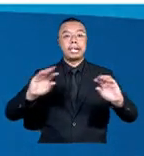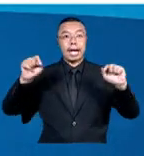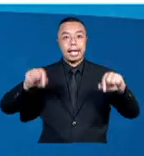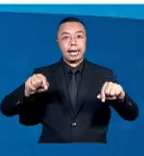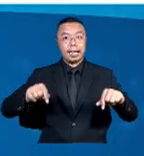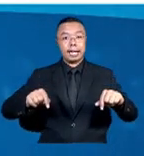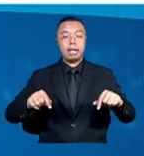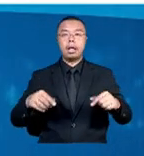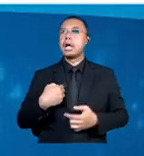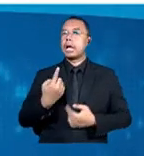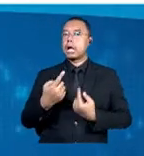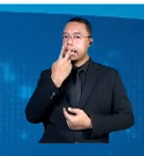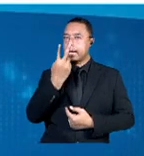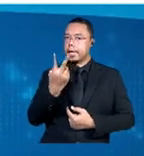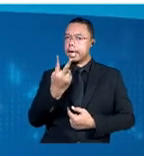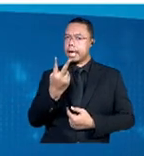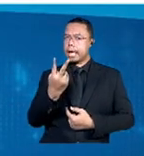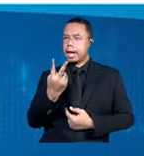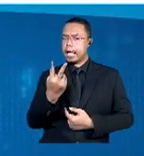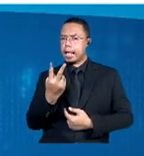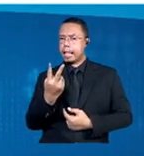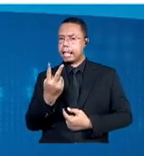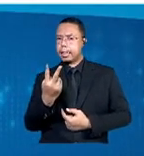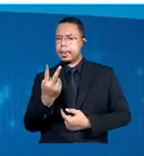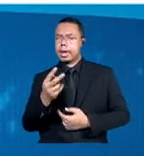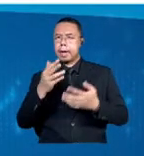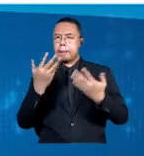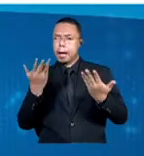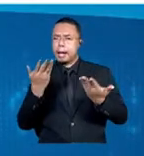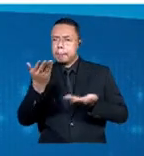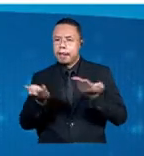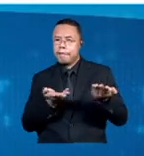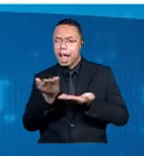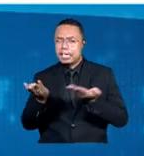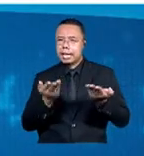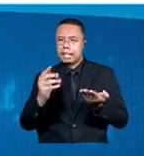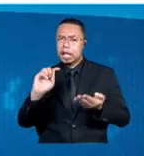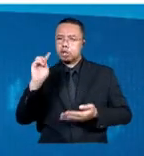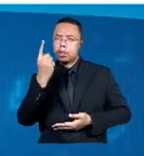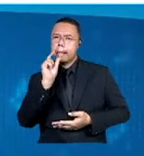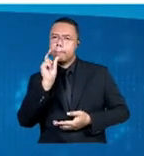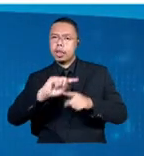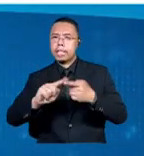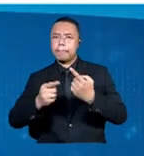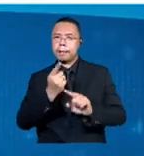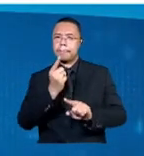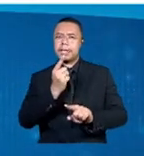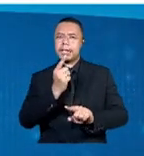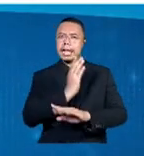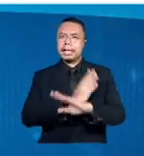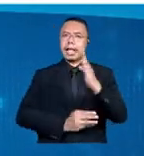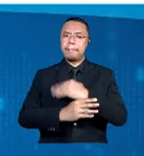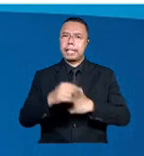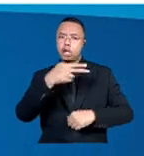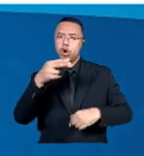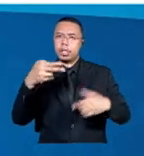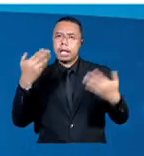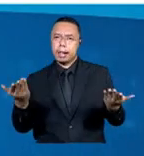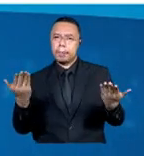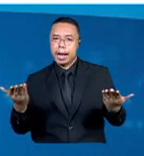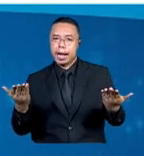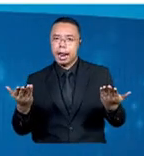Lalu kalau kita melihat secara garis besar Mbak Angki, fasilitas utamanya untuk teman-teman penyandang disabilitas di